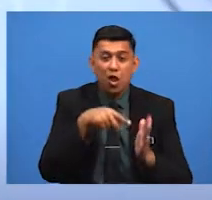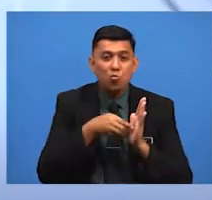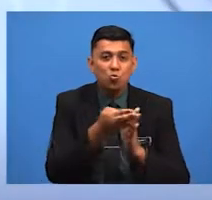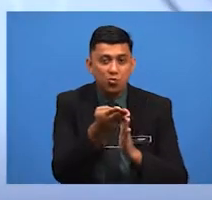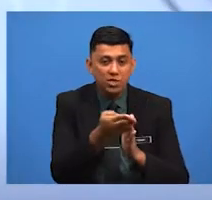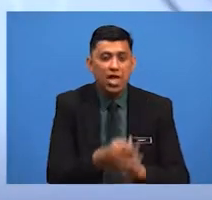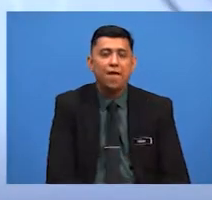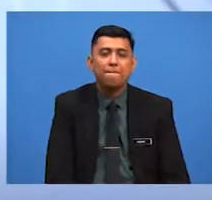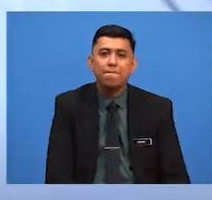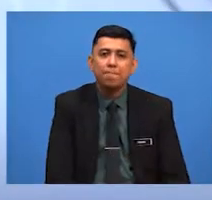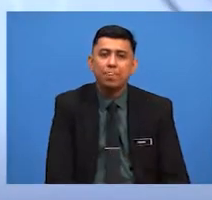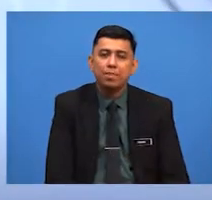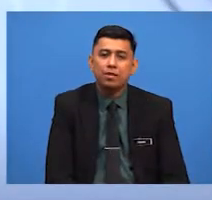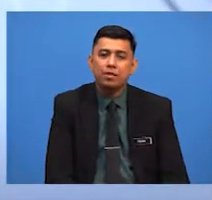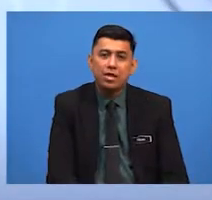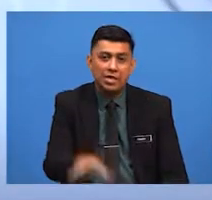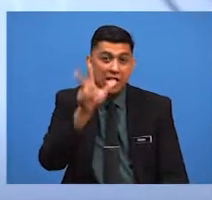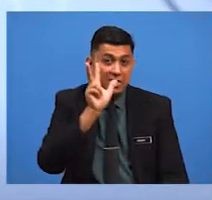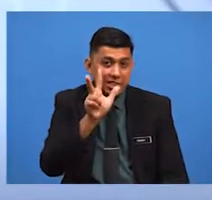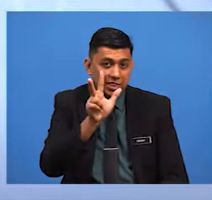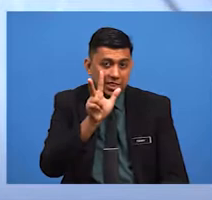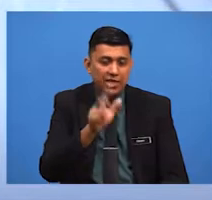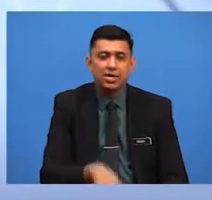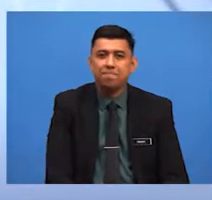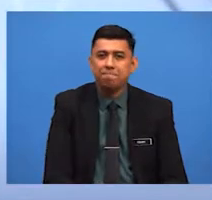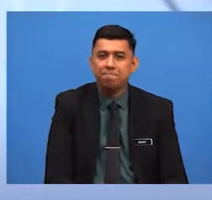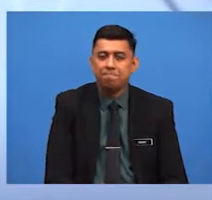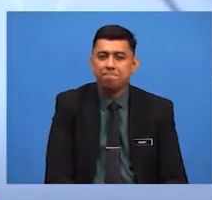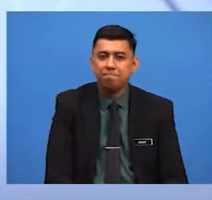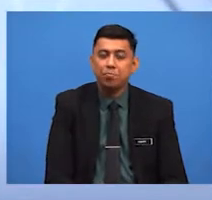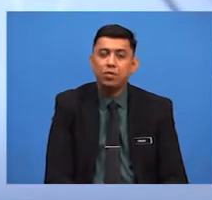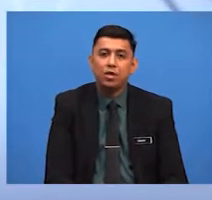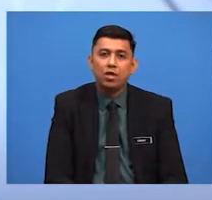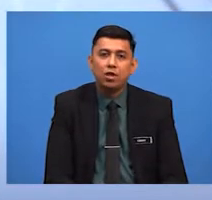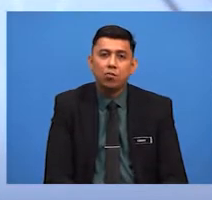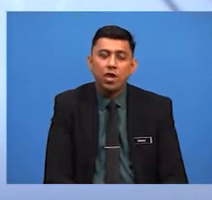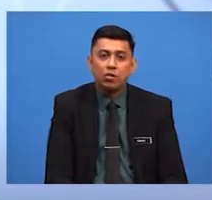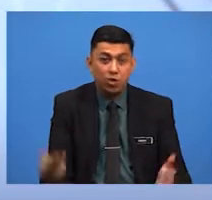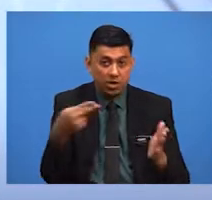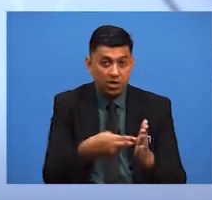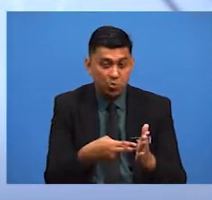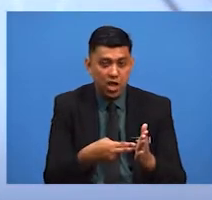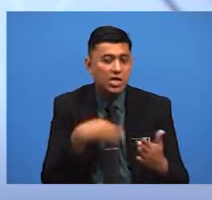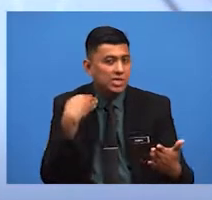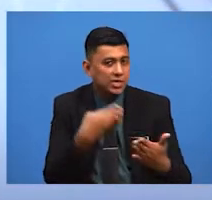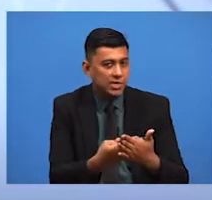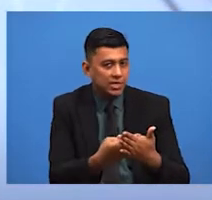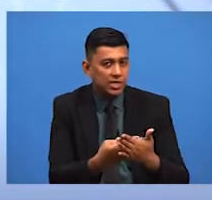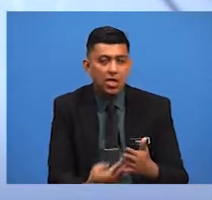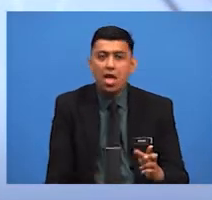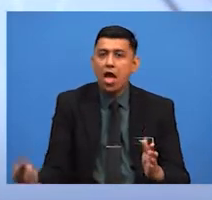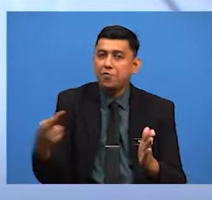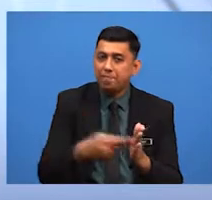kita teruskan dengan jenis struktur kawalan ulangan yang ketiga, iaitu ulang